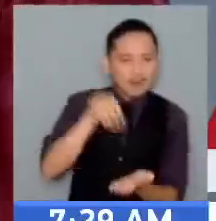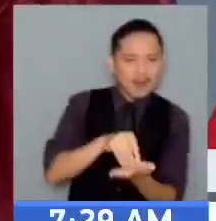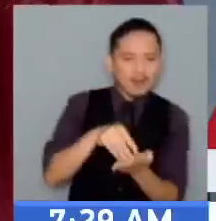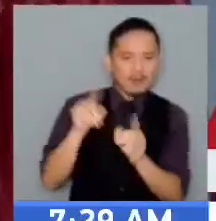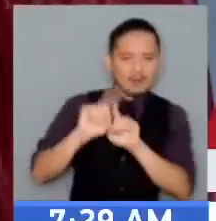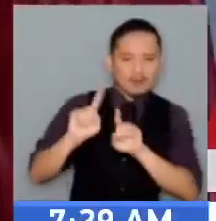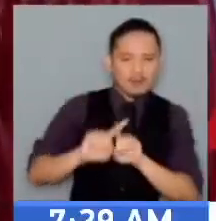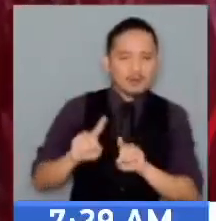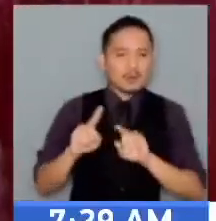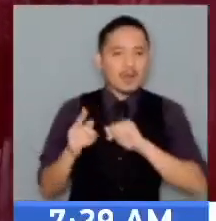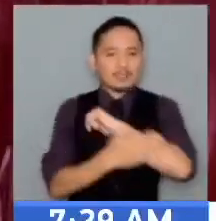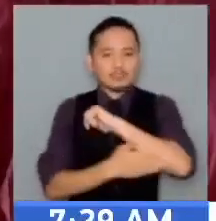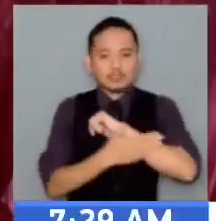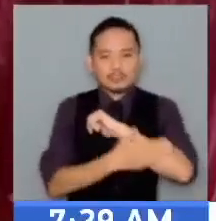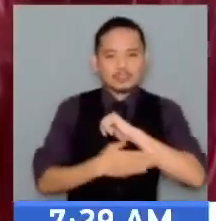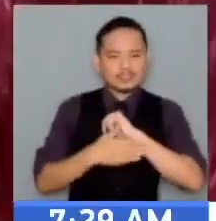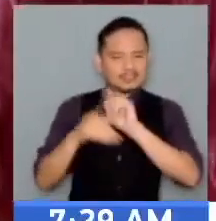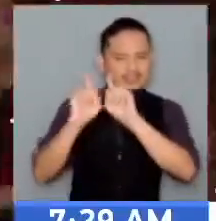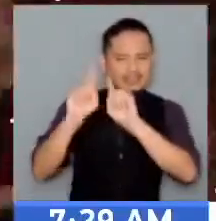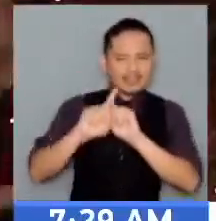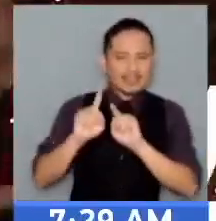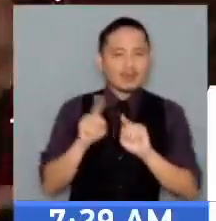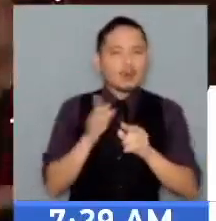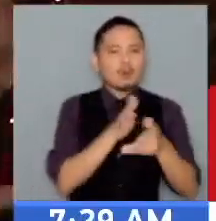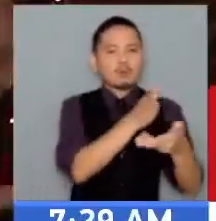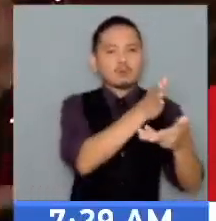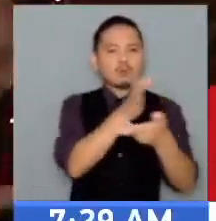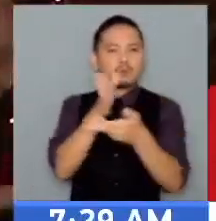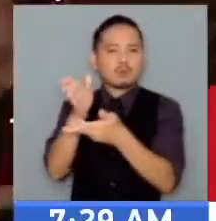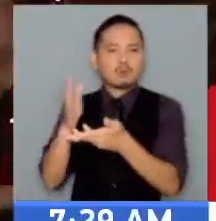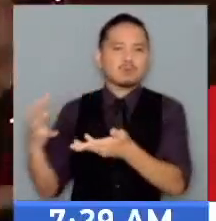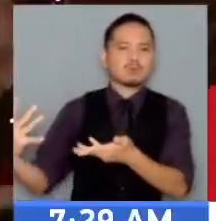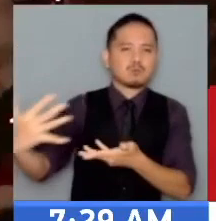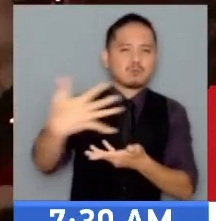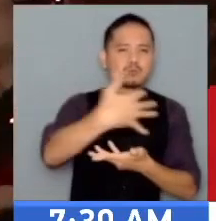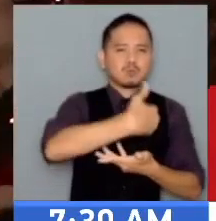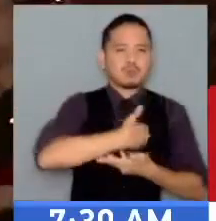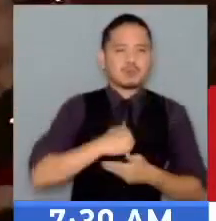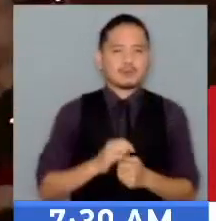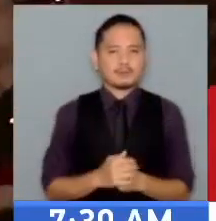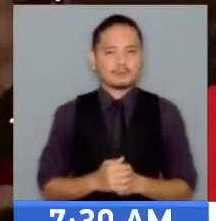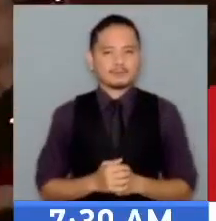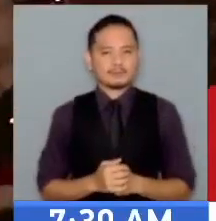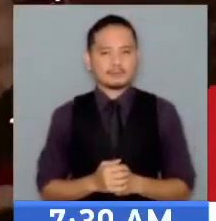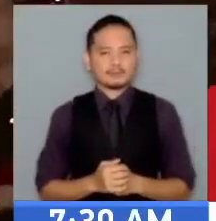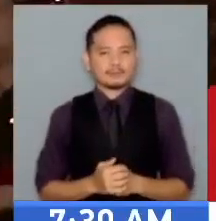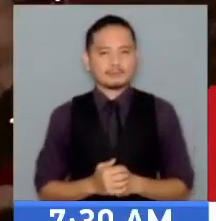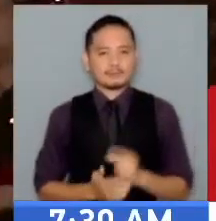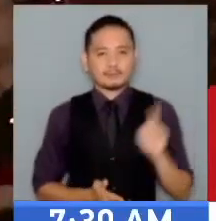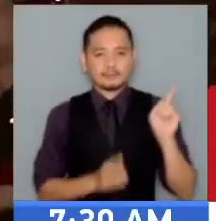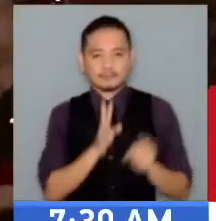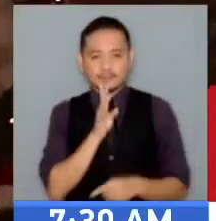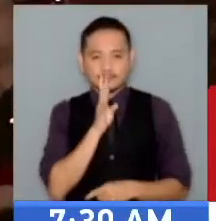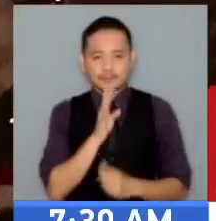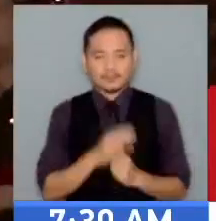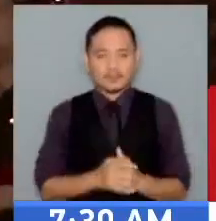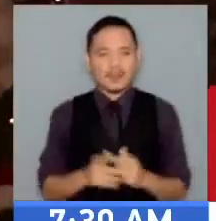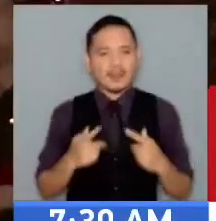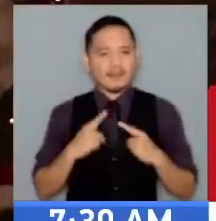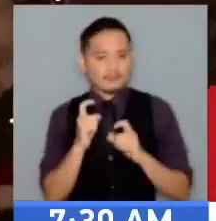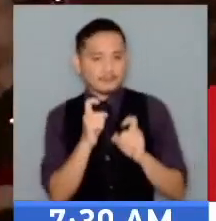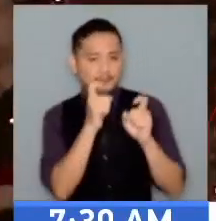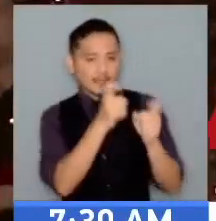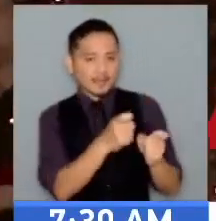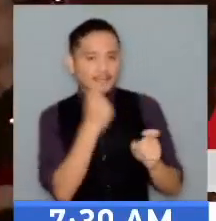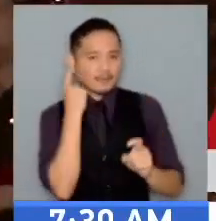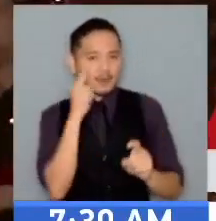bansa na napuntahan na ng owner nito. Nag-start siya sa may nagbigay sa kanyang gift na Santa